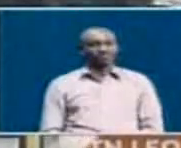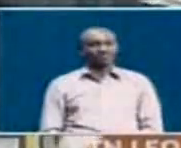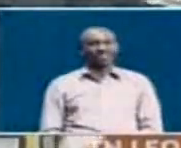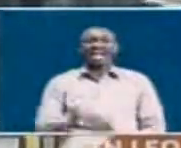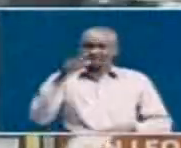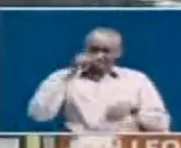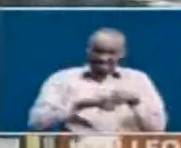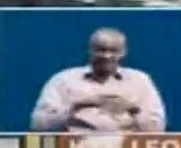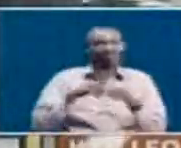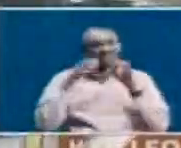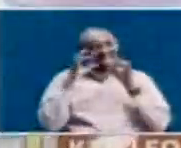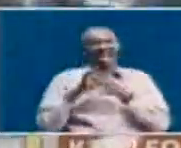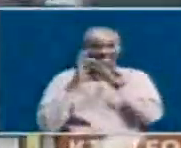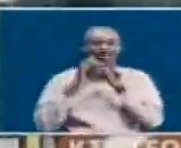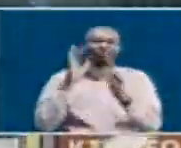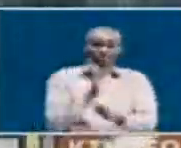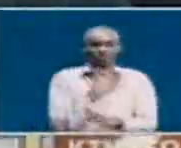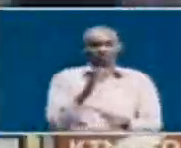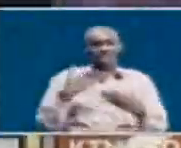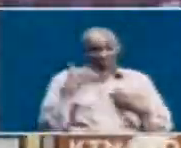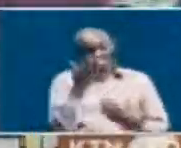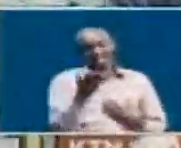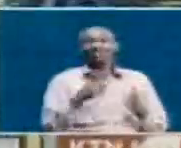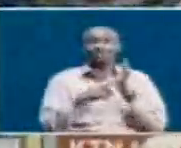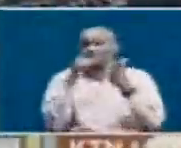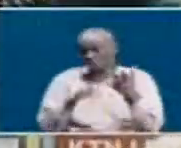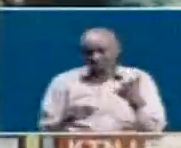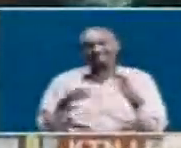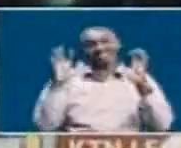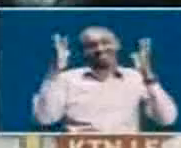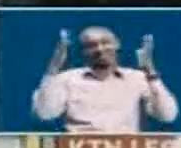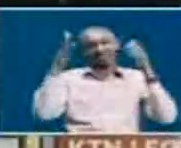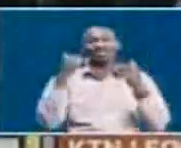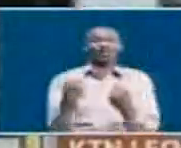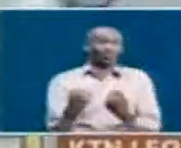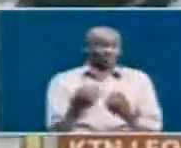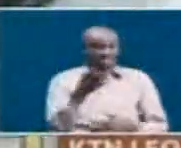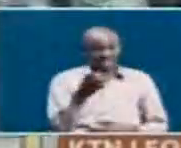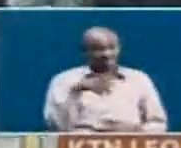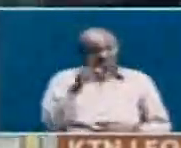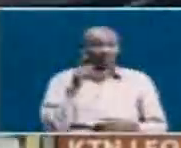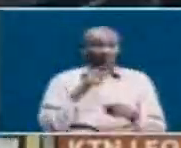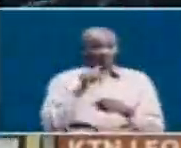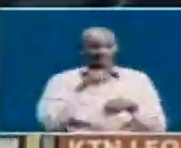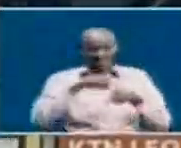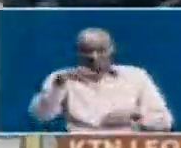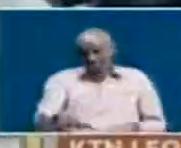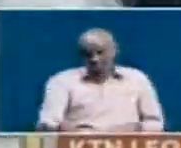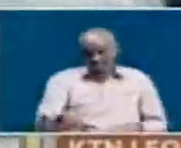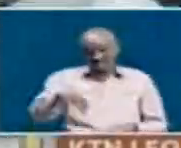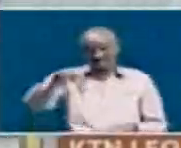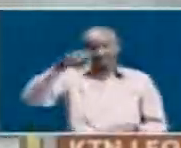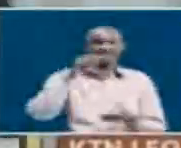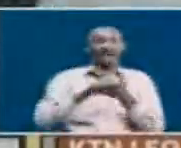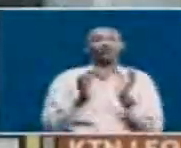Kila ngoma ya kitamaduni inayochezwa hapa ni fursa nyingine ya kusherekea baadhi ya vijana ambao tangia utotoni mwao